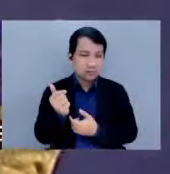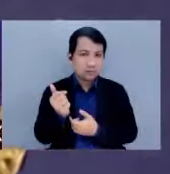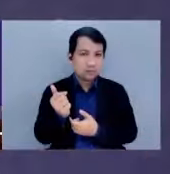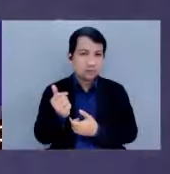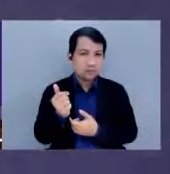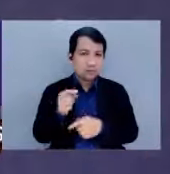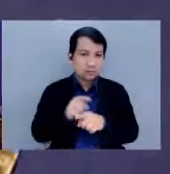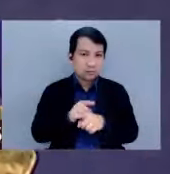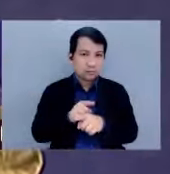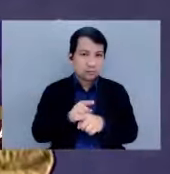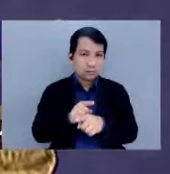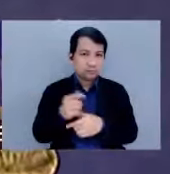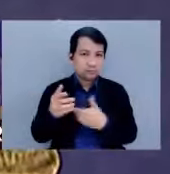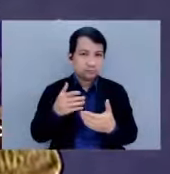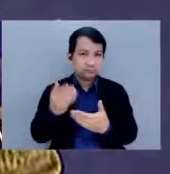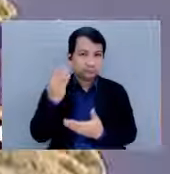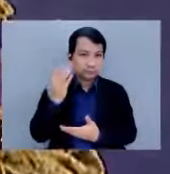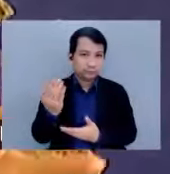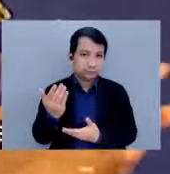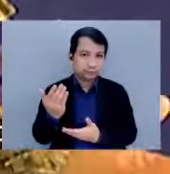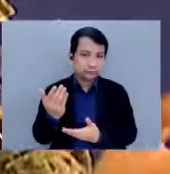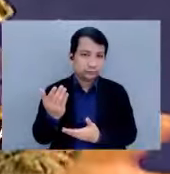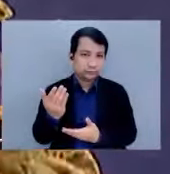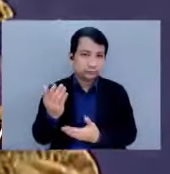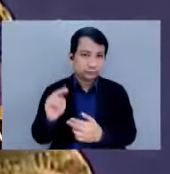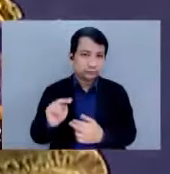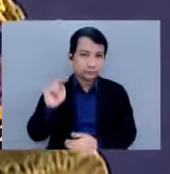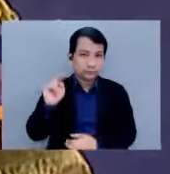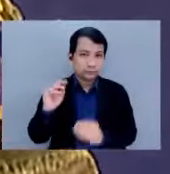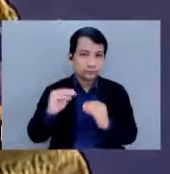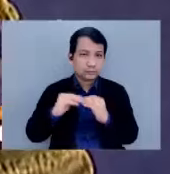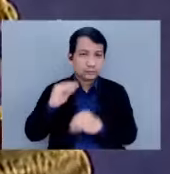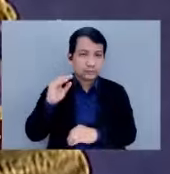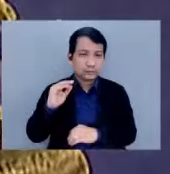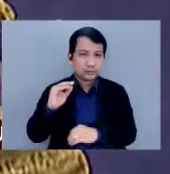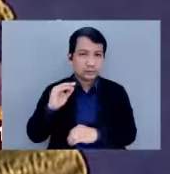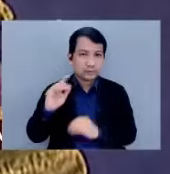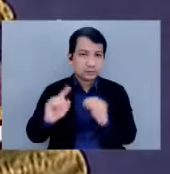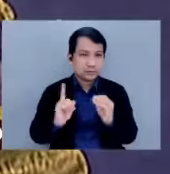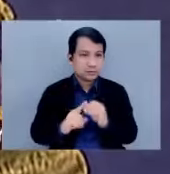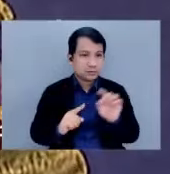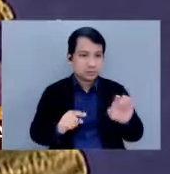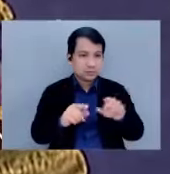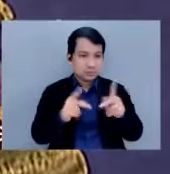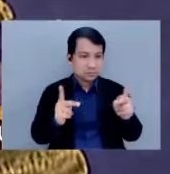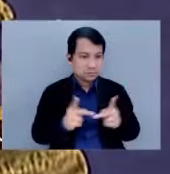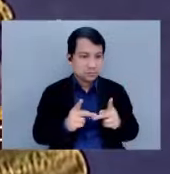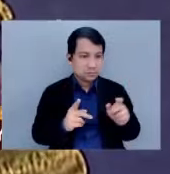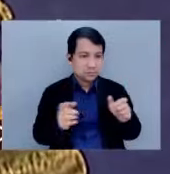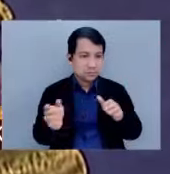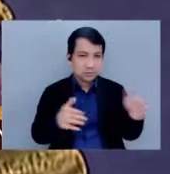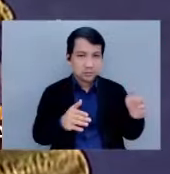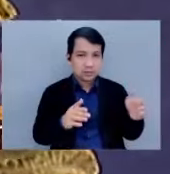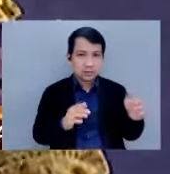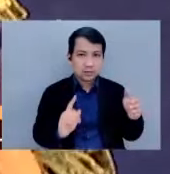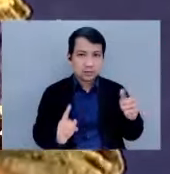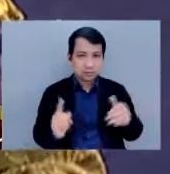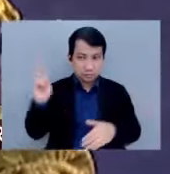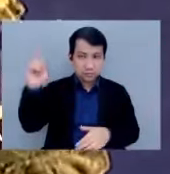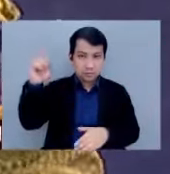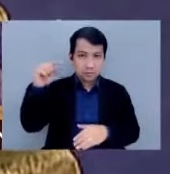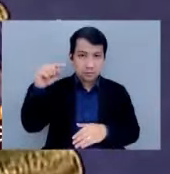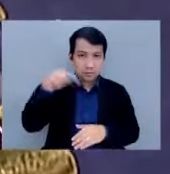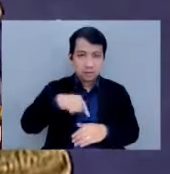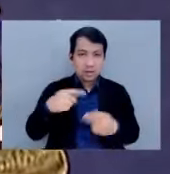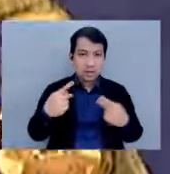already up north. Even moving this equipment from one point of the country to another already has